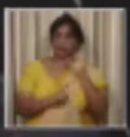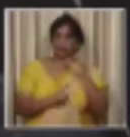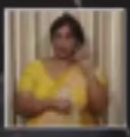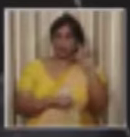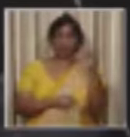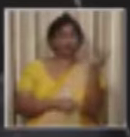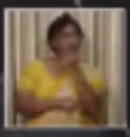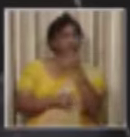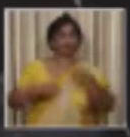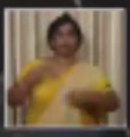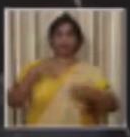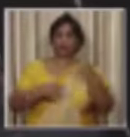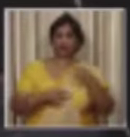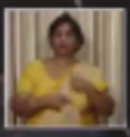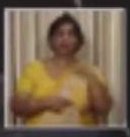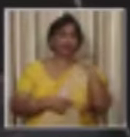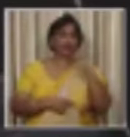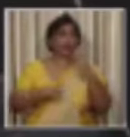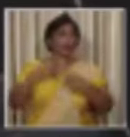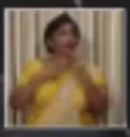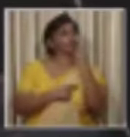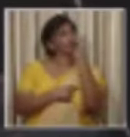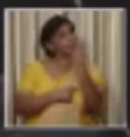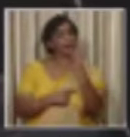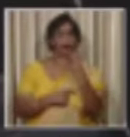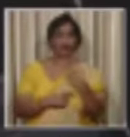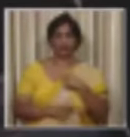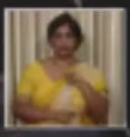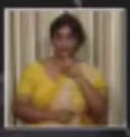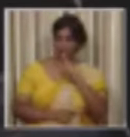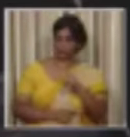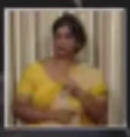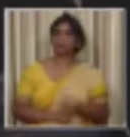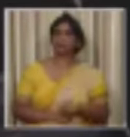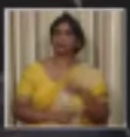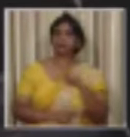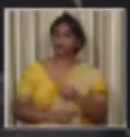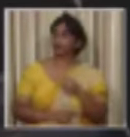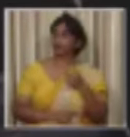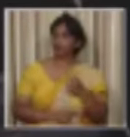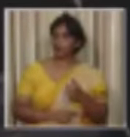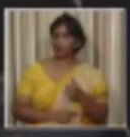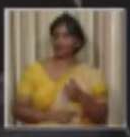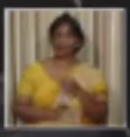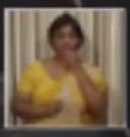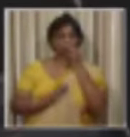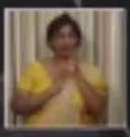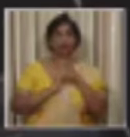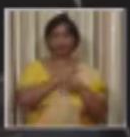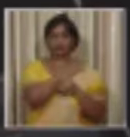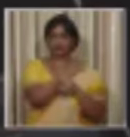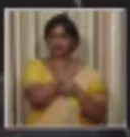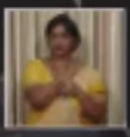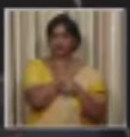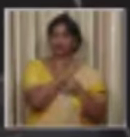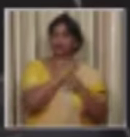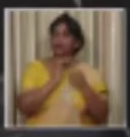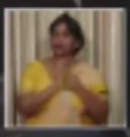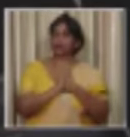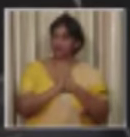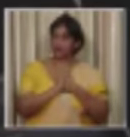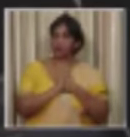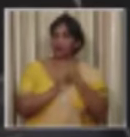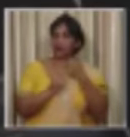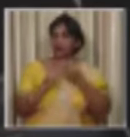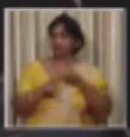දෙන්න අතර විවාද කරමුයි කියනකොට අපි කෝ විවාද දෙකම කරමුයි කියලා. මෙන්න මේකට හොඳ කතාන්දරයක් තියෙනවා ගරු, මේකට